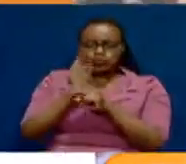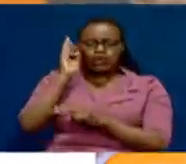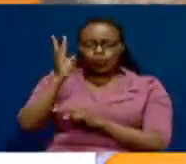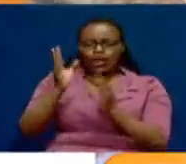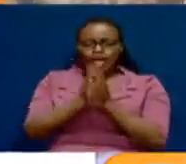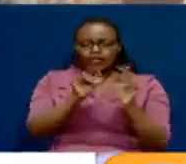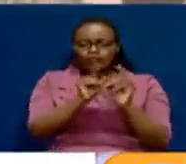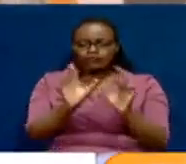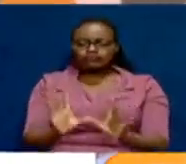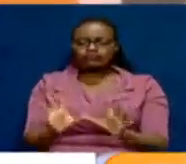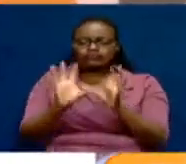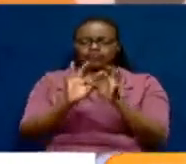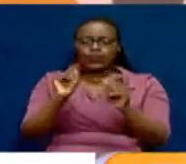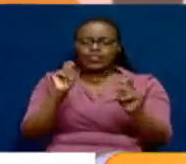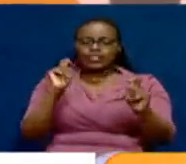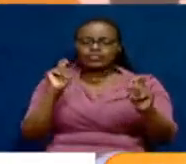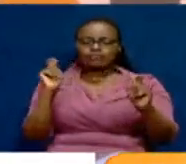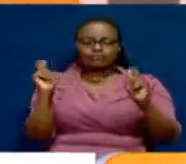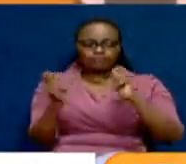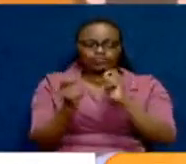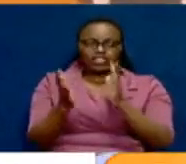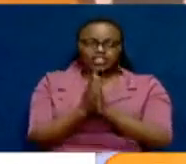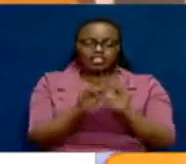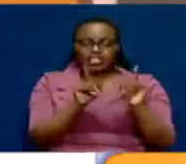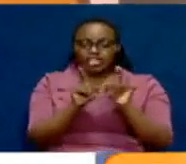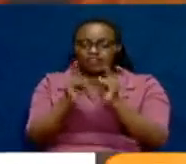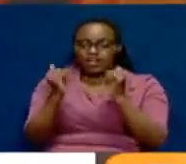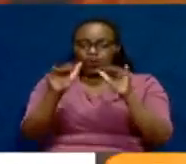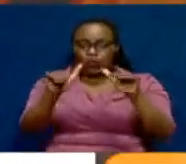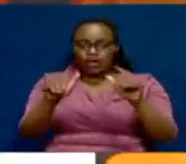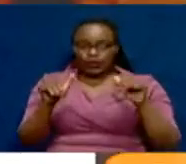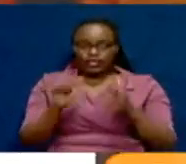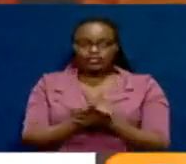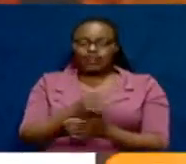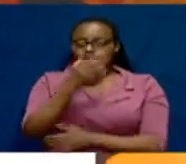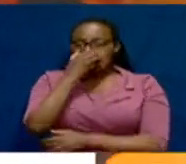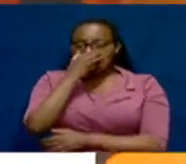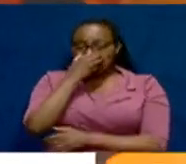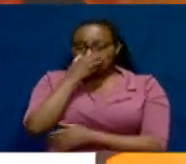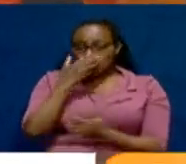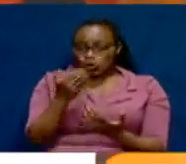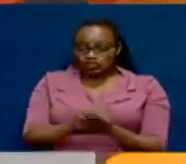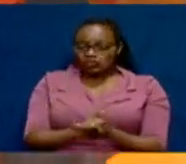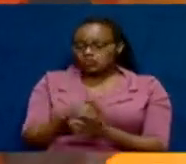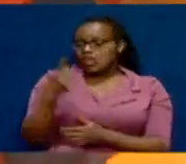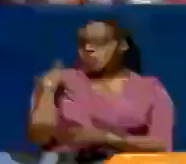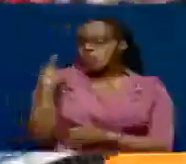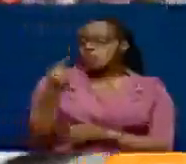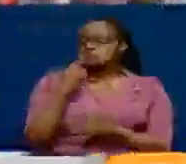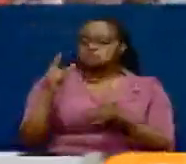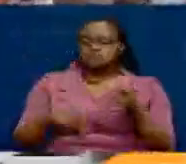wanataka kujiunga na hiyo mabadiliko. Na hapa ingoje William Ruto. Juzi